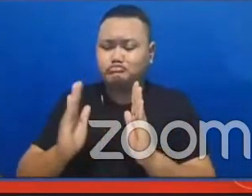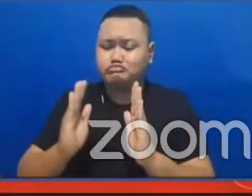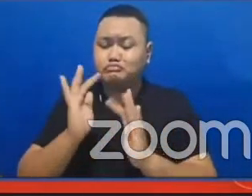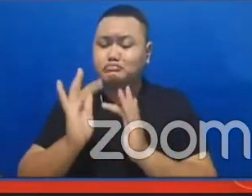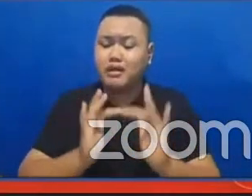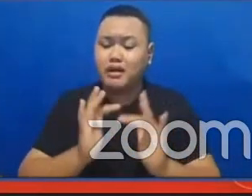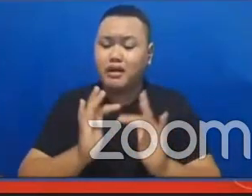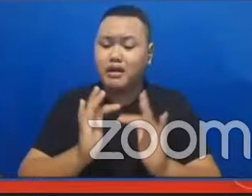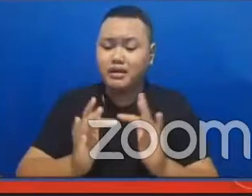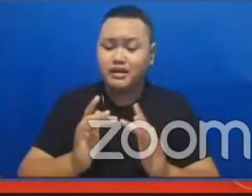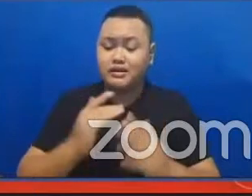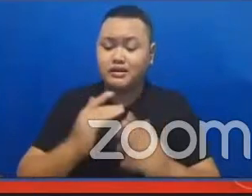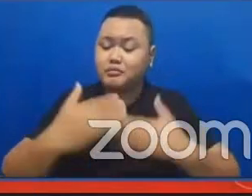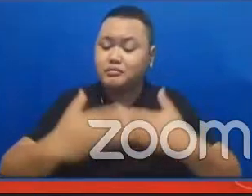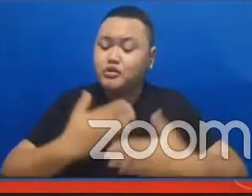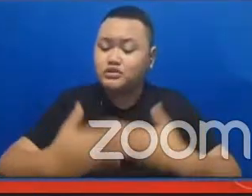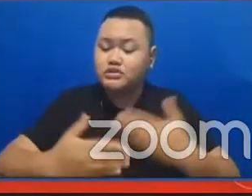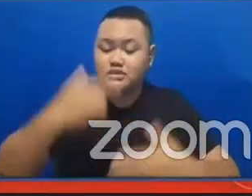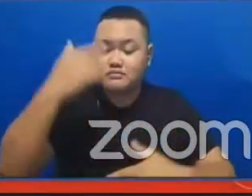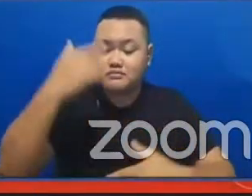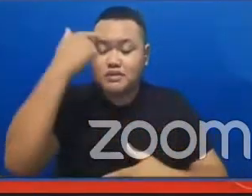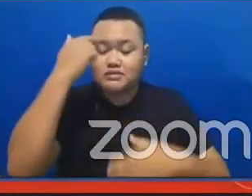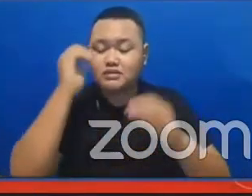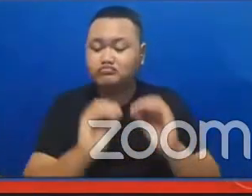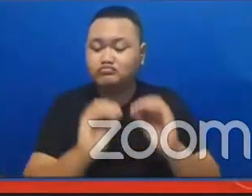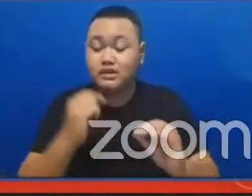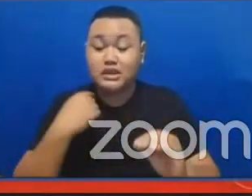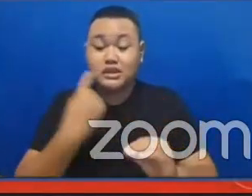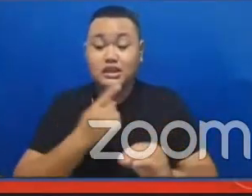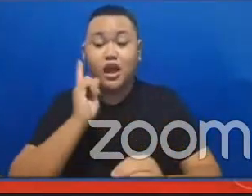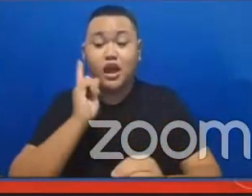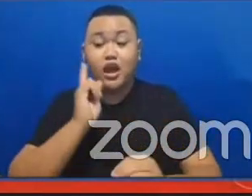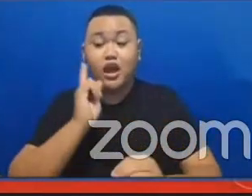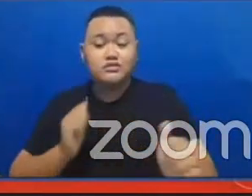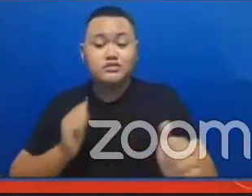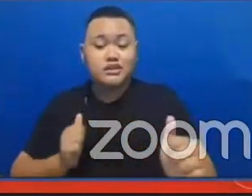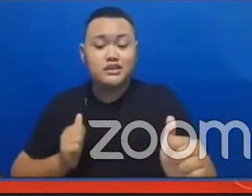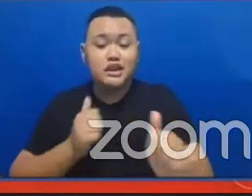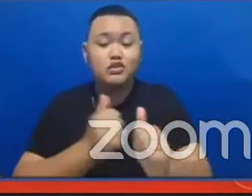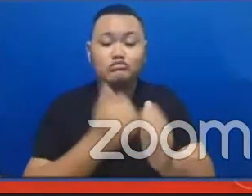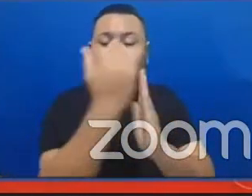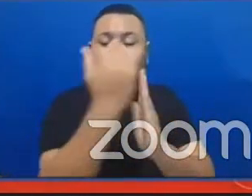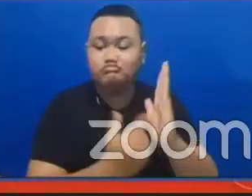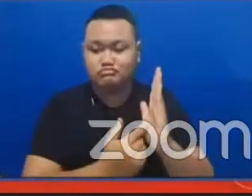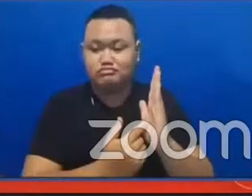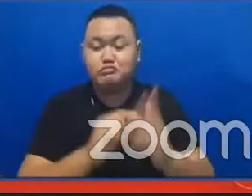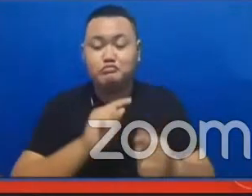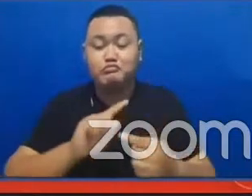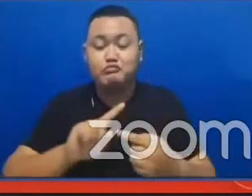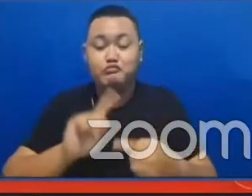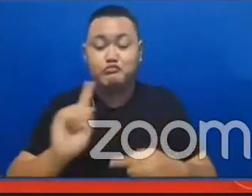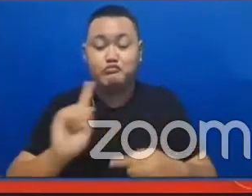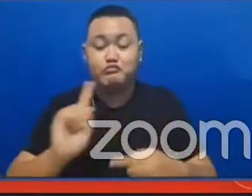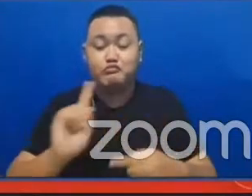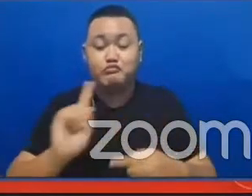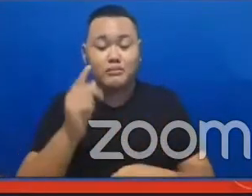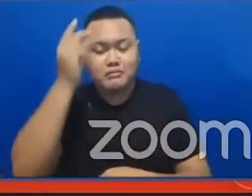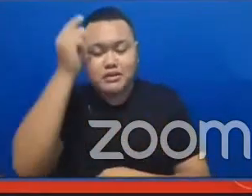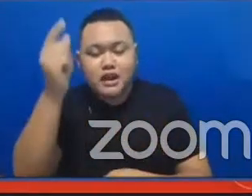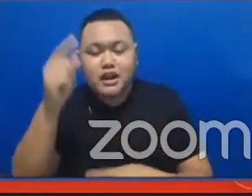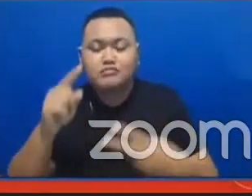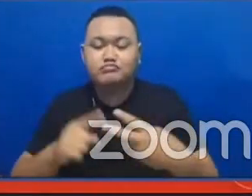ini, kita mengikuti langkah-langkah yang normal, yaitu mulai perencanaan,